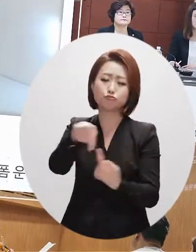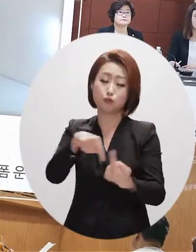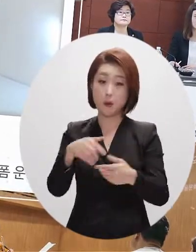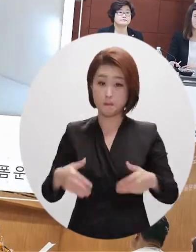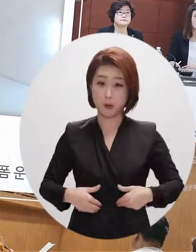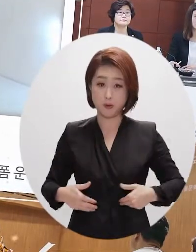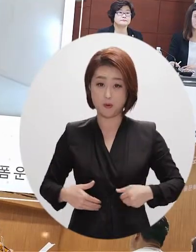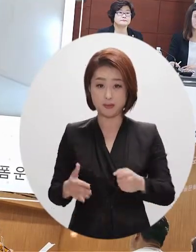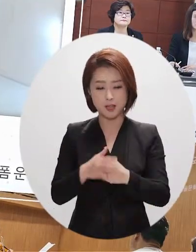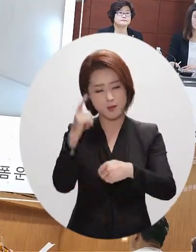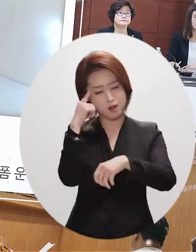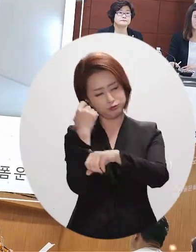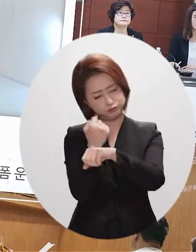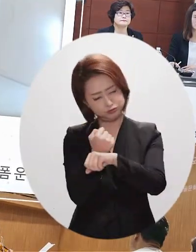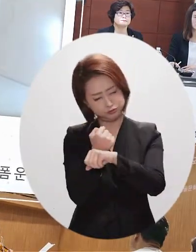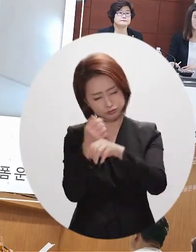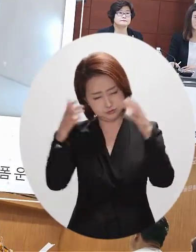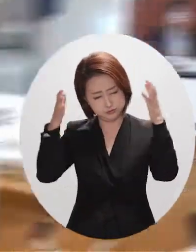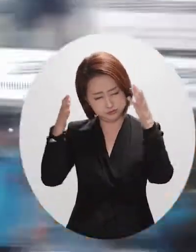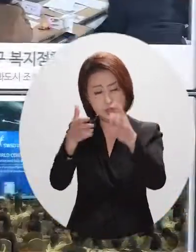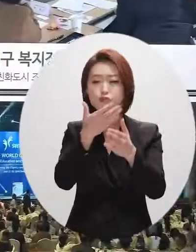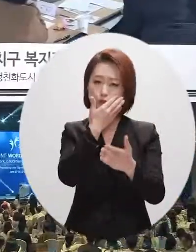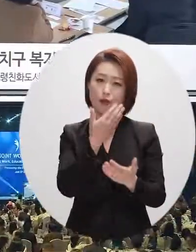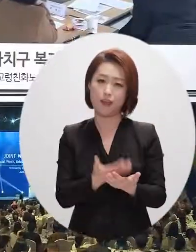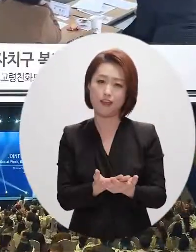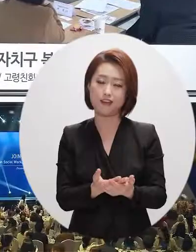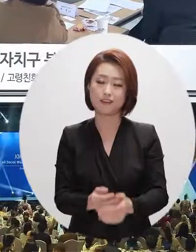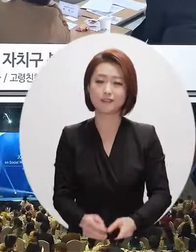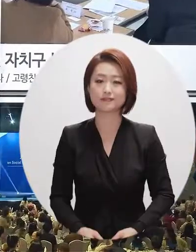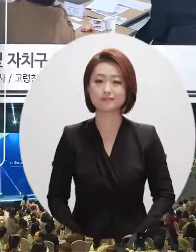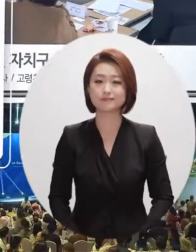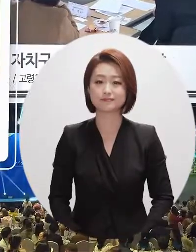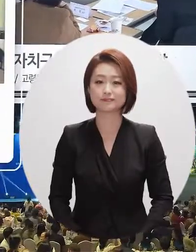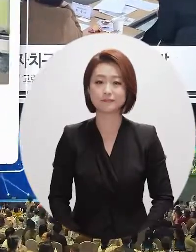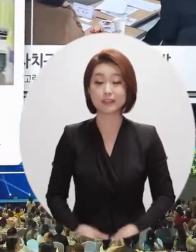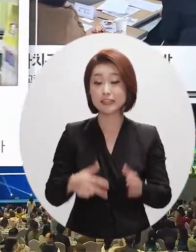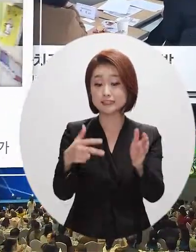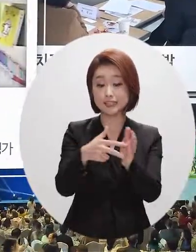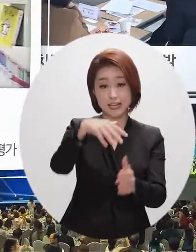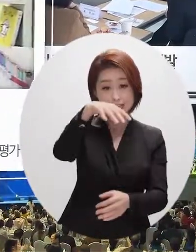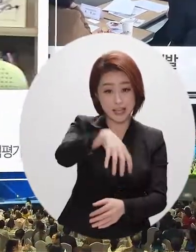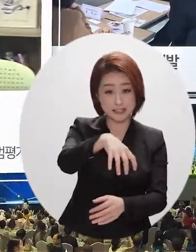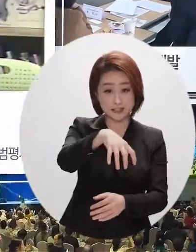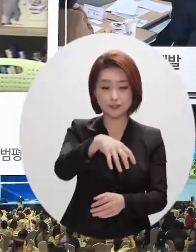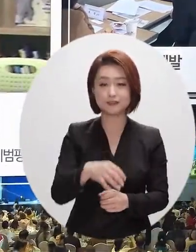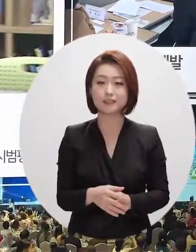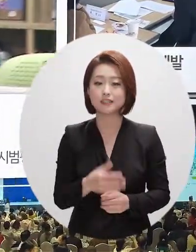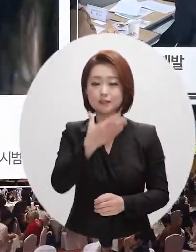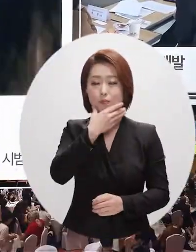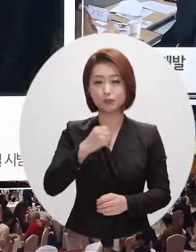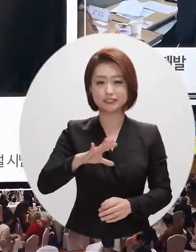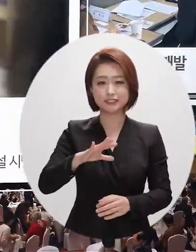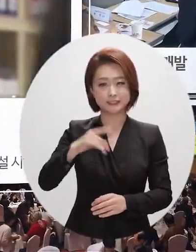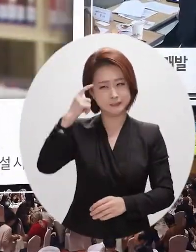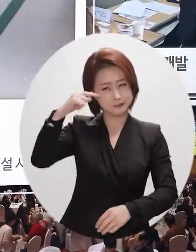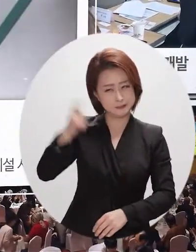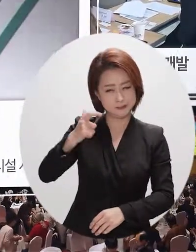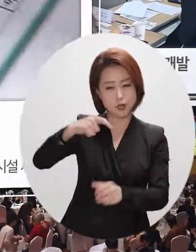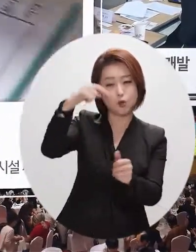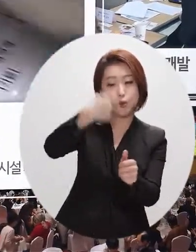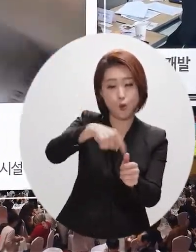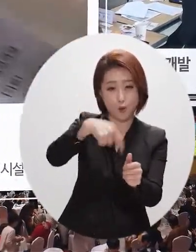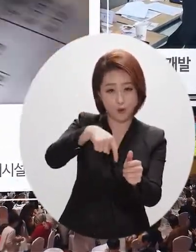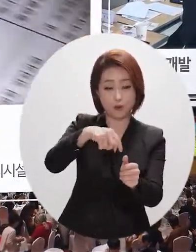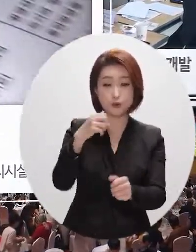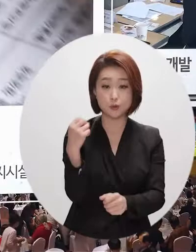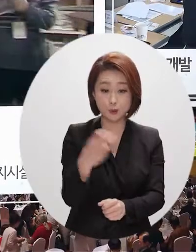운영되도록 끊임없이 품질 관리를 하는 것은 매우 중요합니다 재단이 주관하는 사회복지 역량